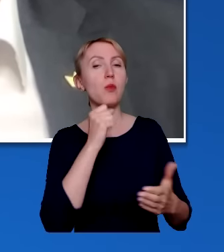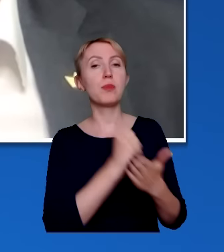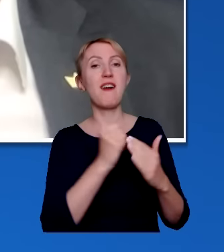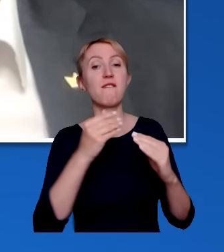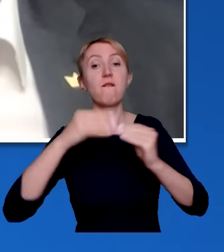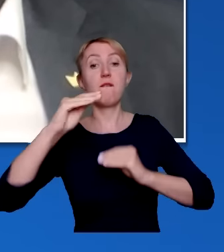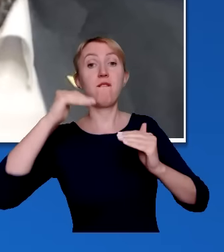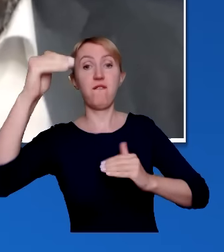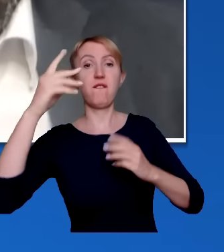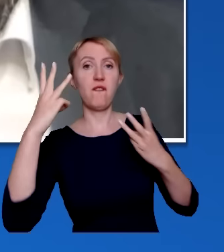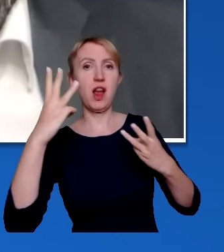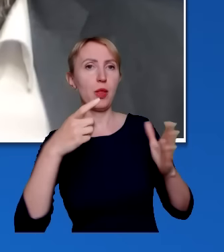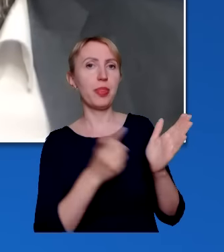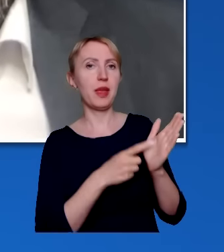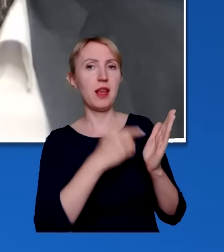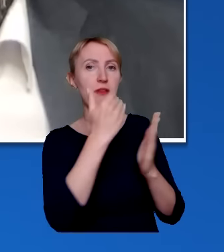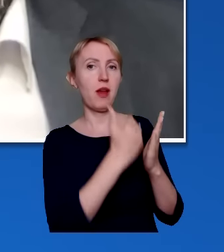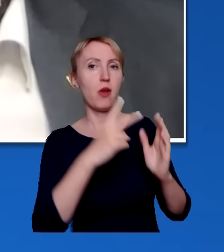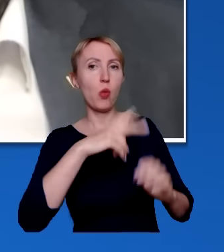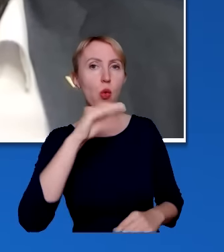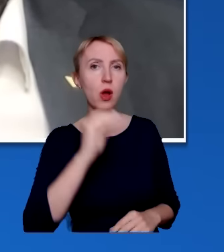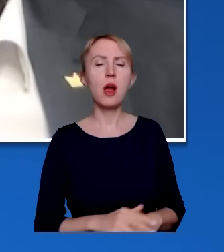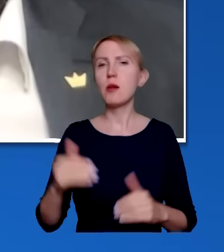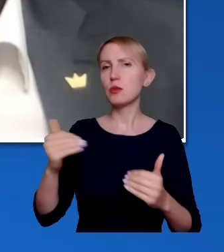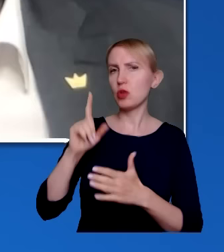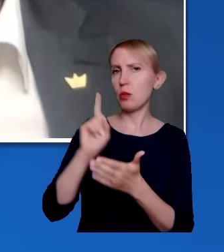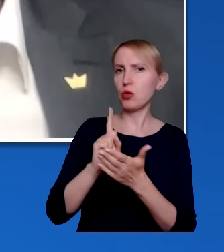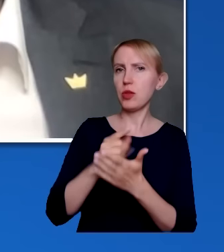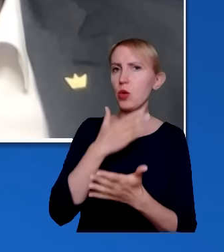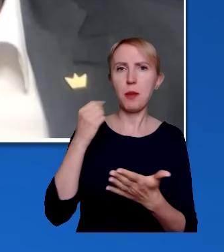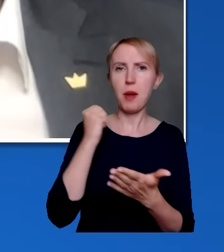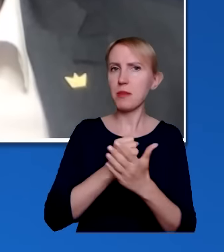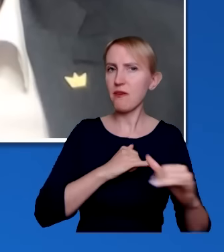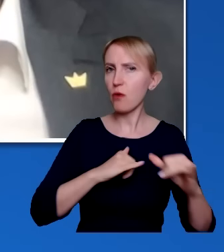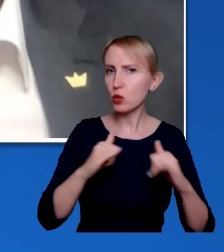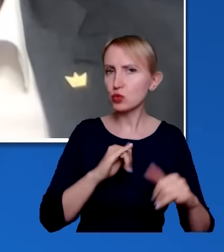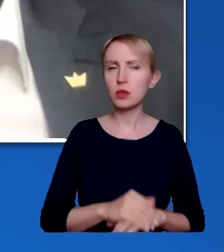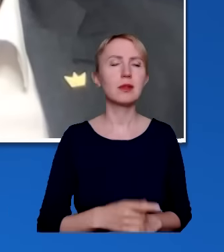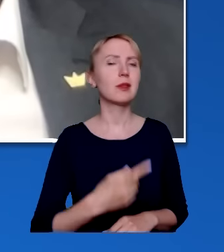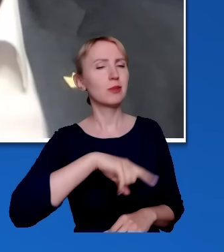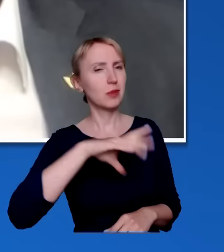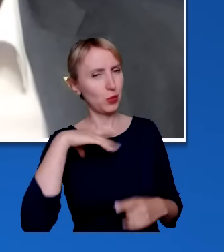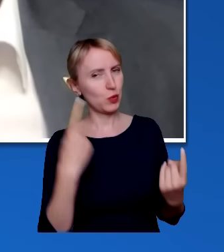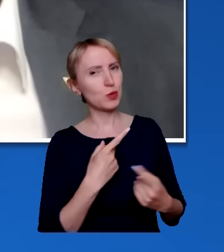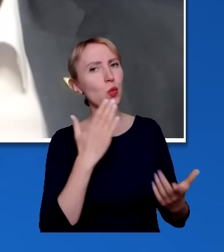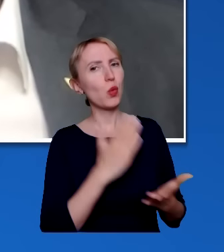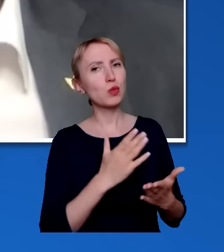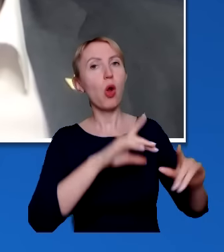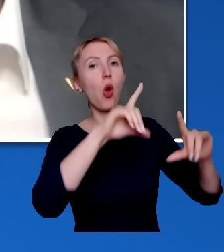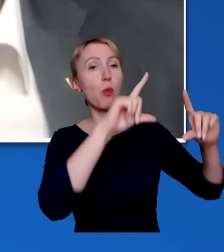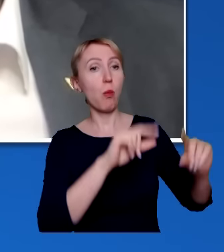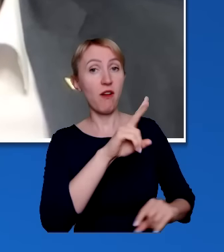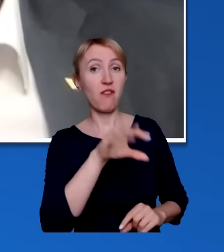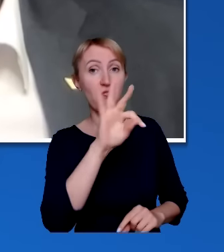dyrektywy zzy można uznać że nasze podatki są Przepraszam nie praworządne mieliśmy już ale mieliśmy już taką sytuację kiedy obniżyliśmy VAT na